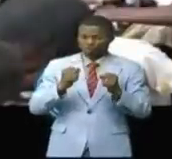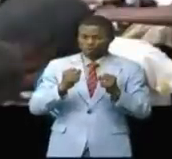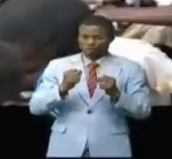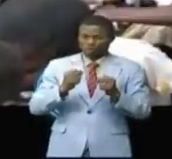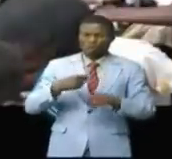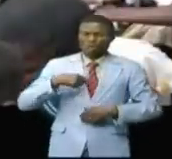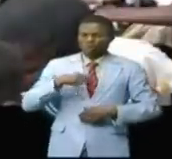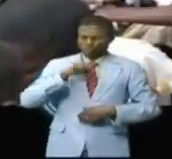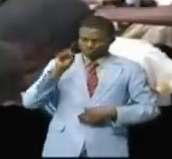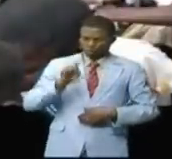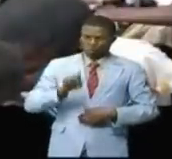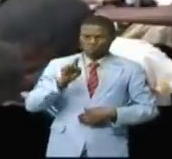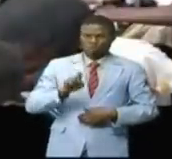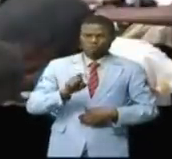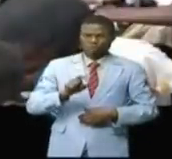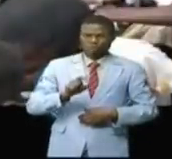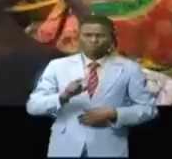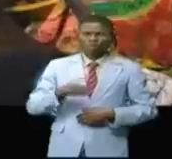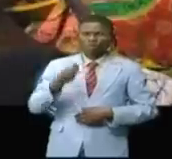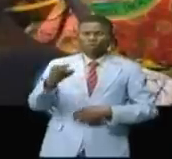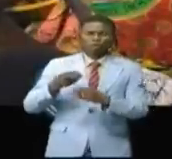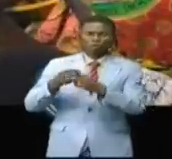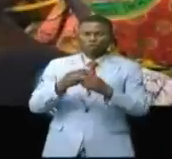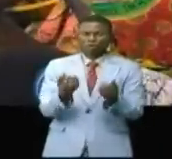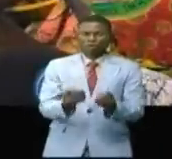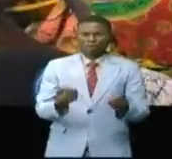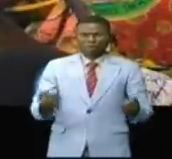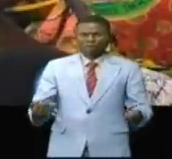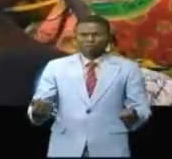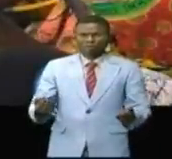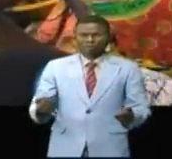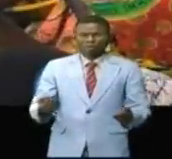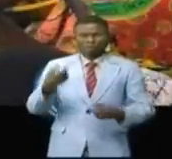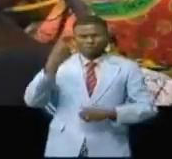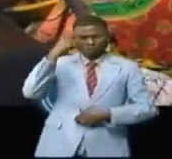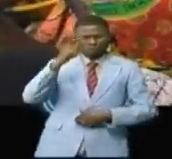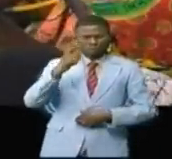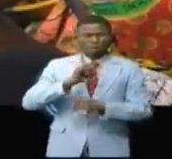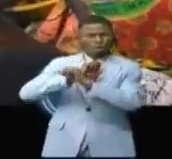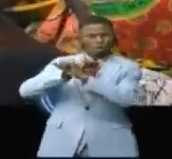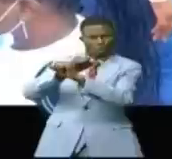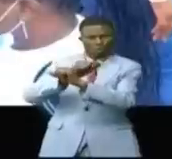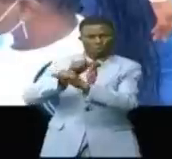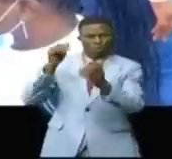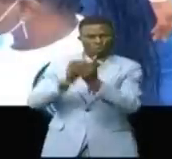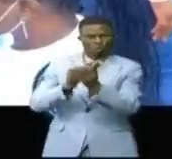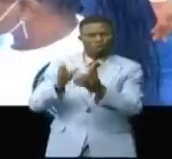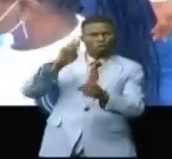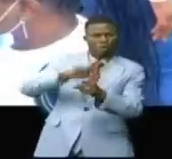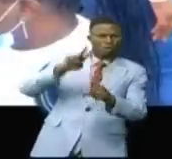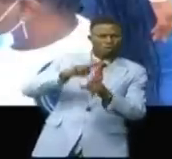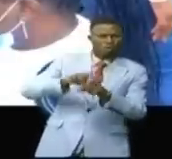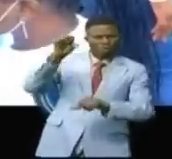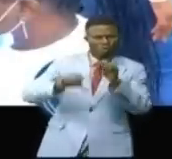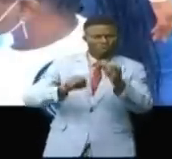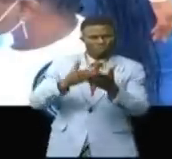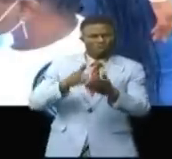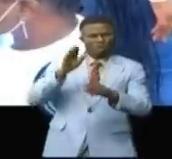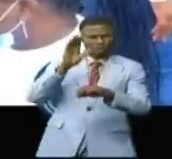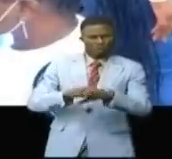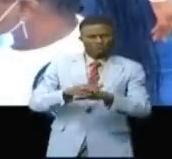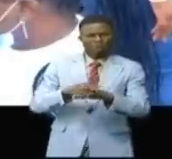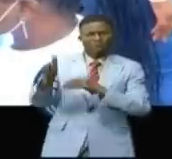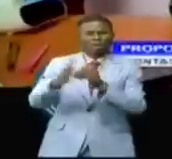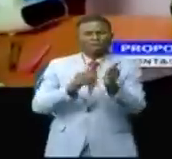conséquent sécuriser nos enfants ou les épargnes et contre tout entier valeur qui pourrait gâcher